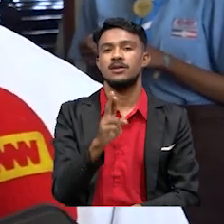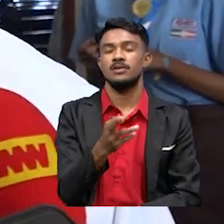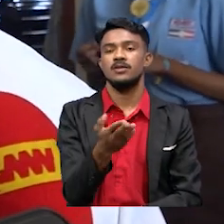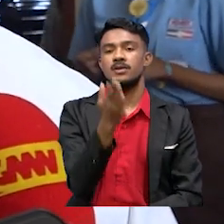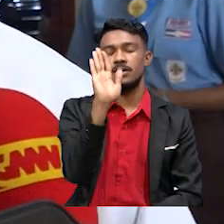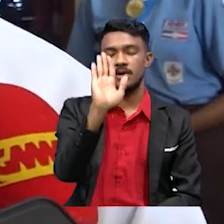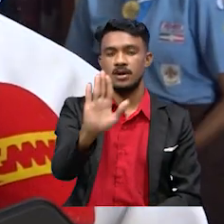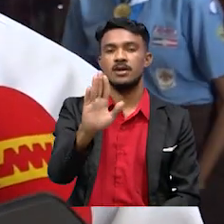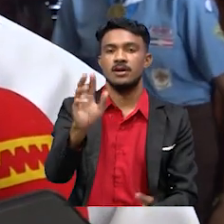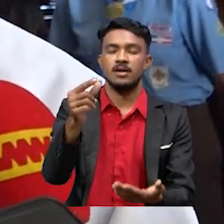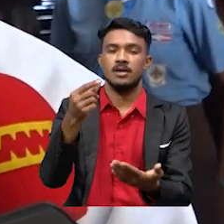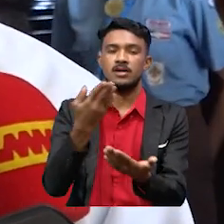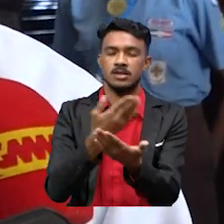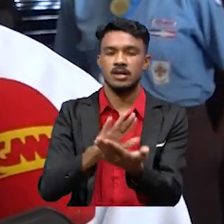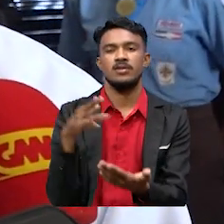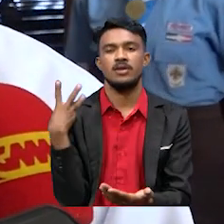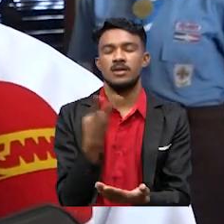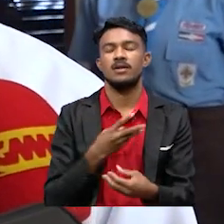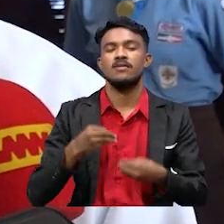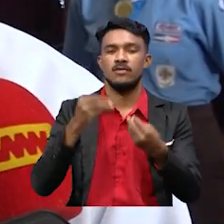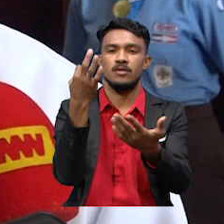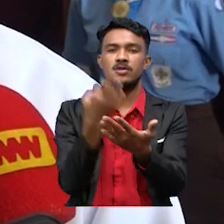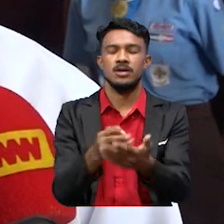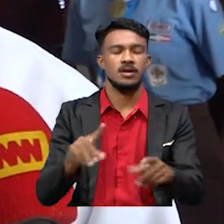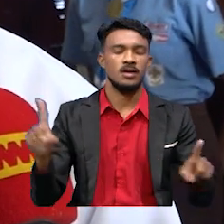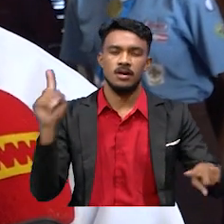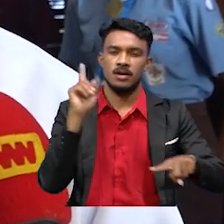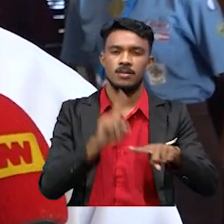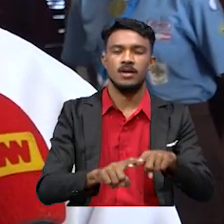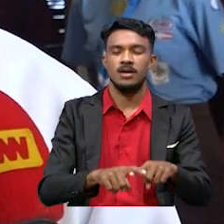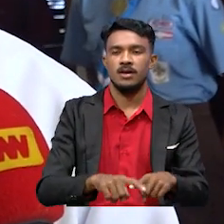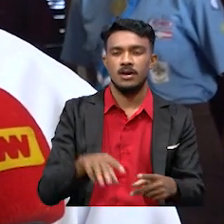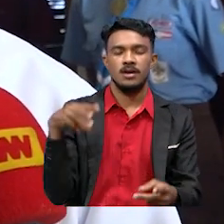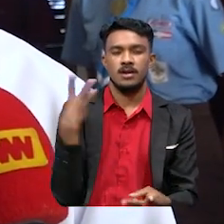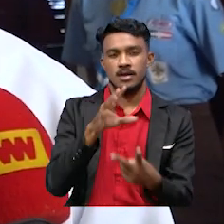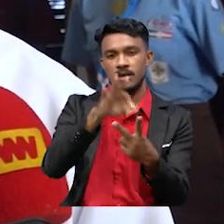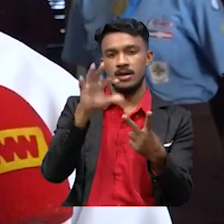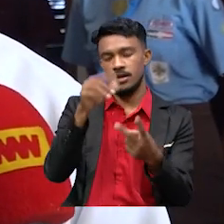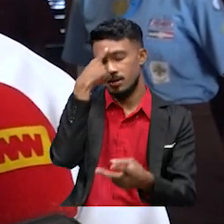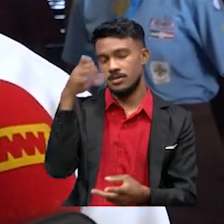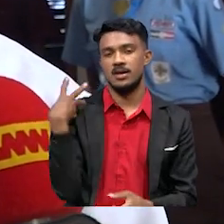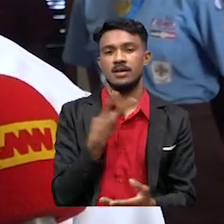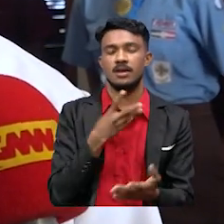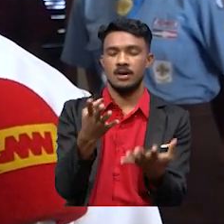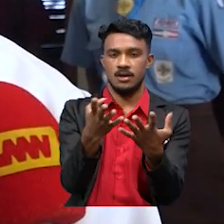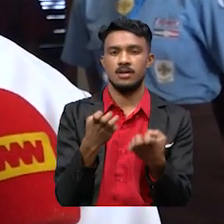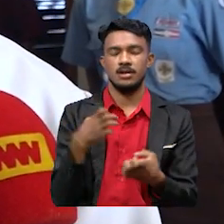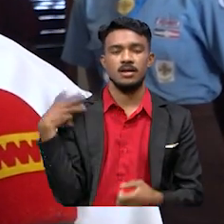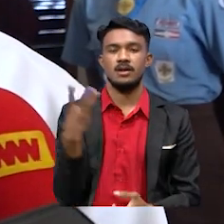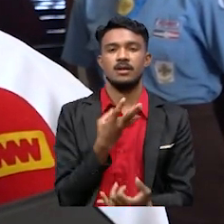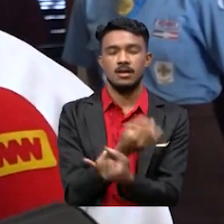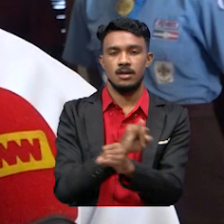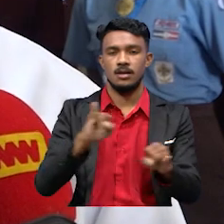ga nia sosaita ga nia fosa ma beita hili tamba ita cara sema kat ukun po raida né ita ukun rasik antina ruanulu